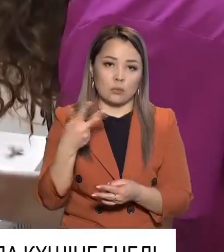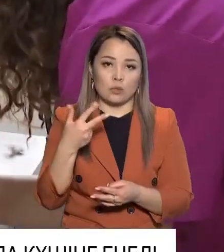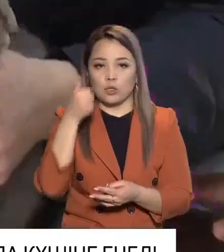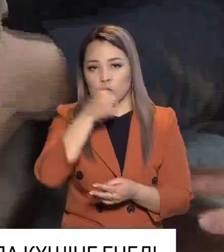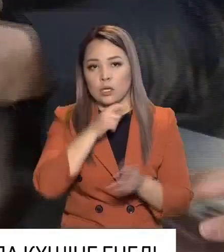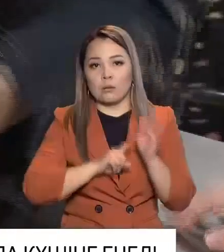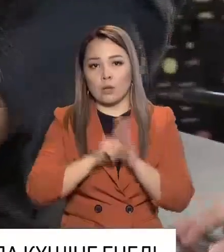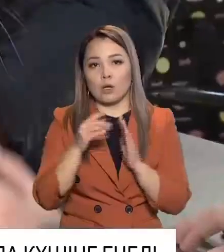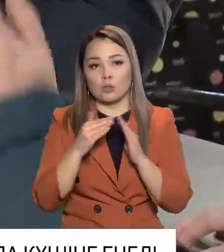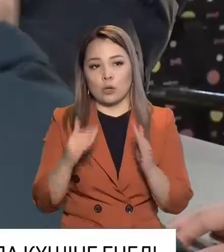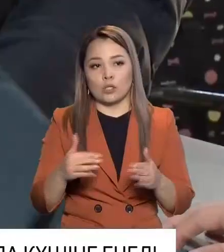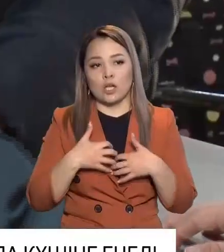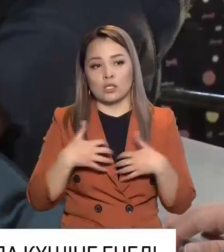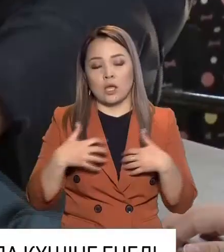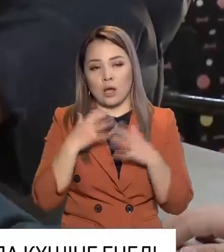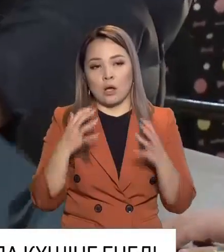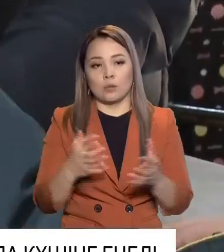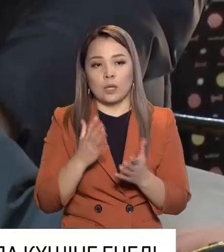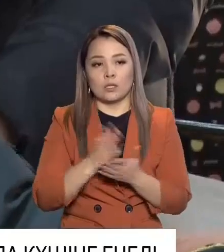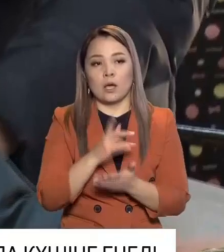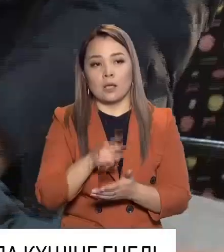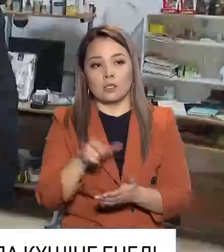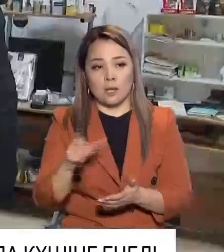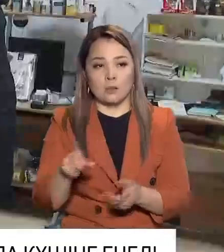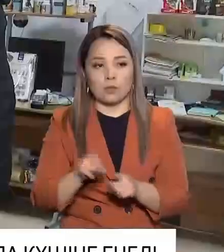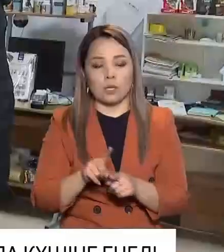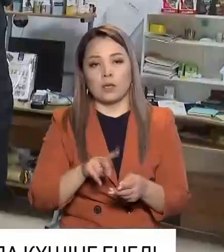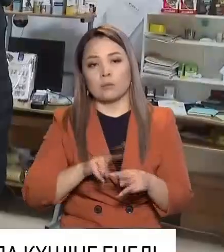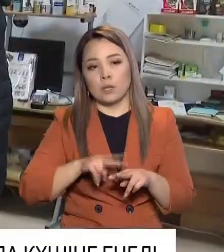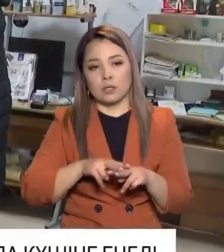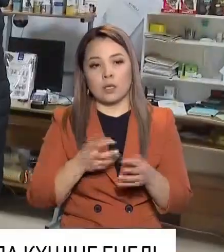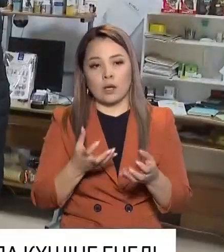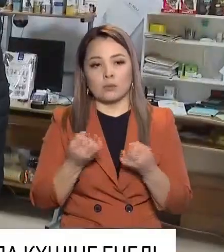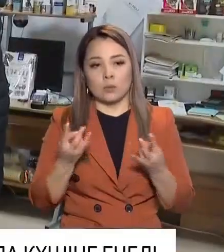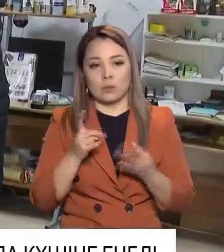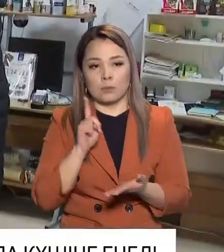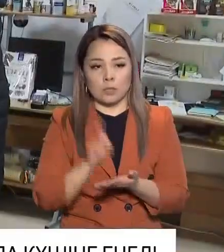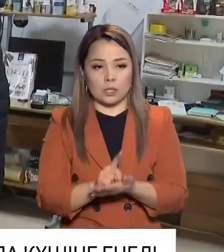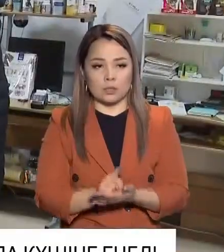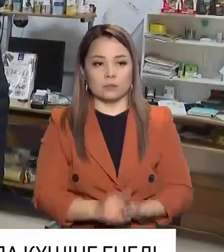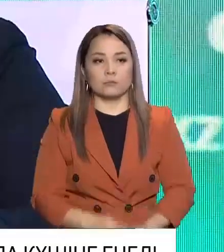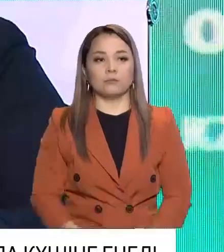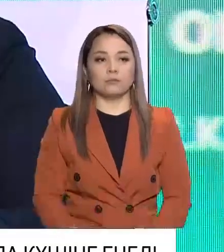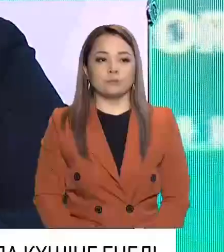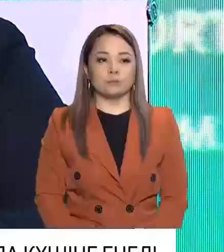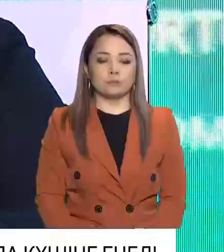жылдан бастап үйінде жануар асырайтын азаматтар оны тіркеуге міндетті.